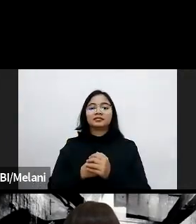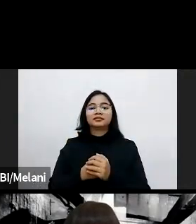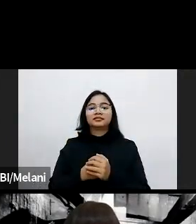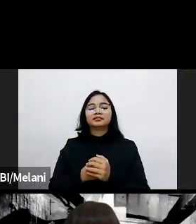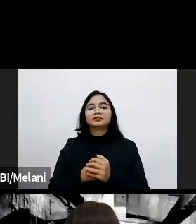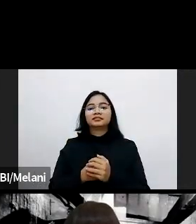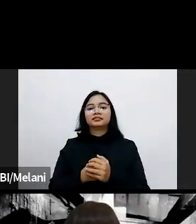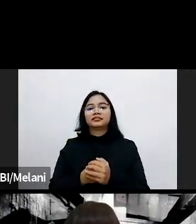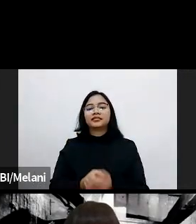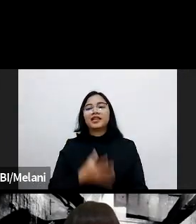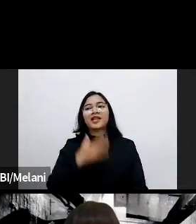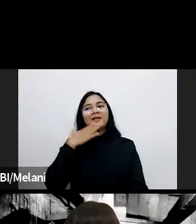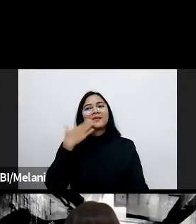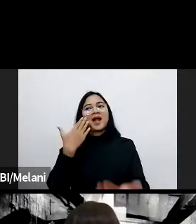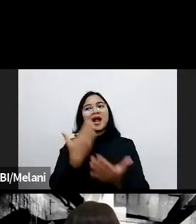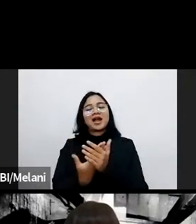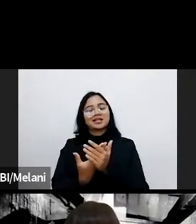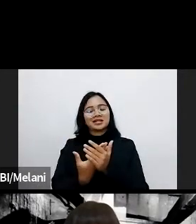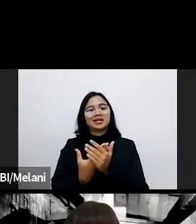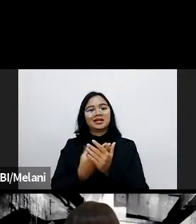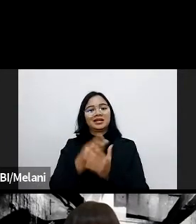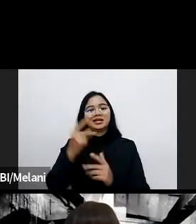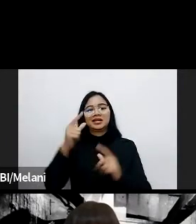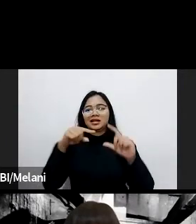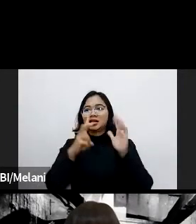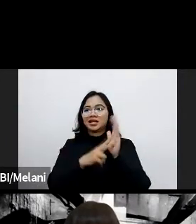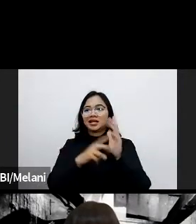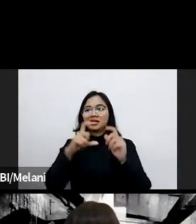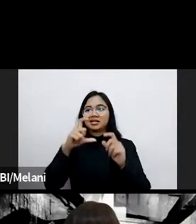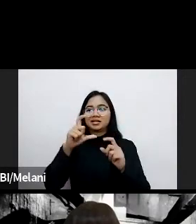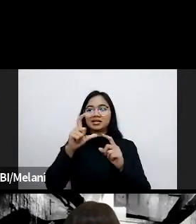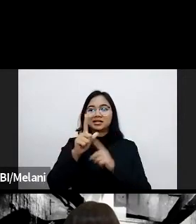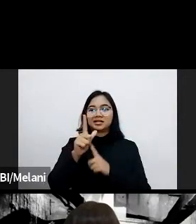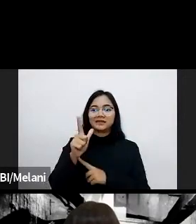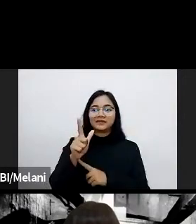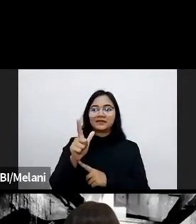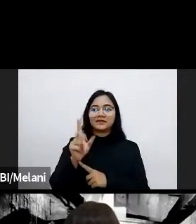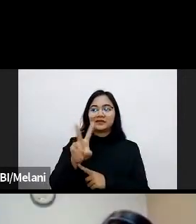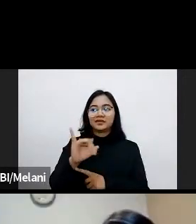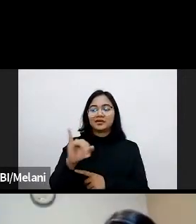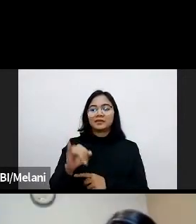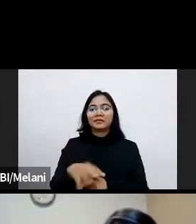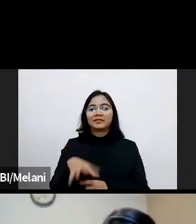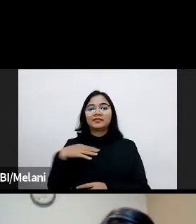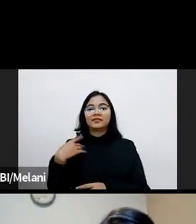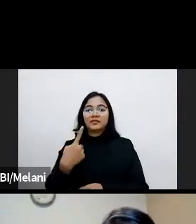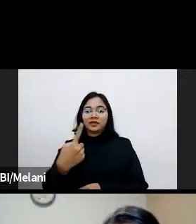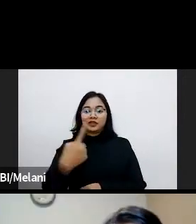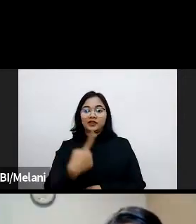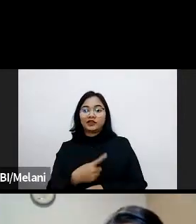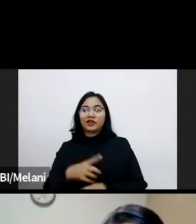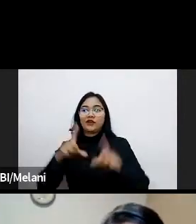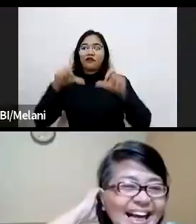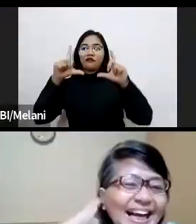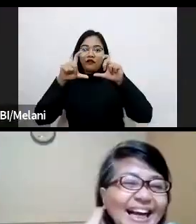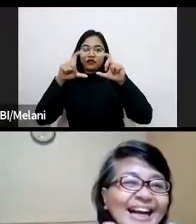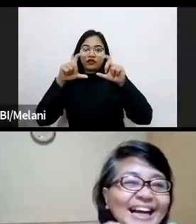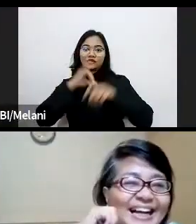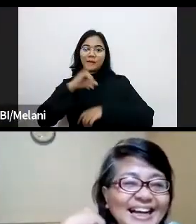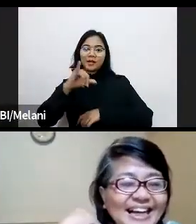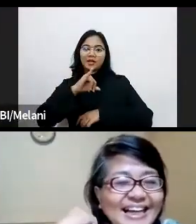wabarakatuh. Ya, makasih Renvi. Oke, kita mau foto bersama dulu ya. Kayaknya nih momen sakral.